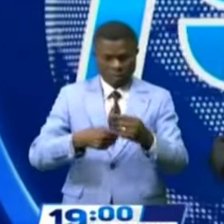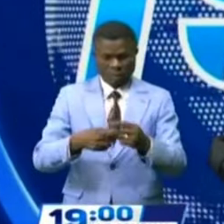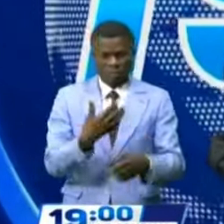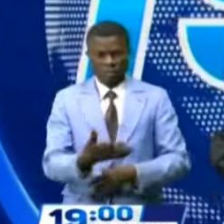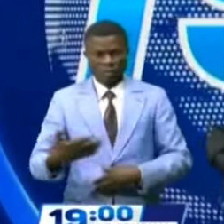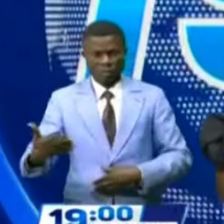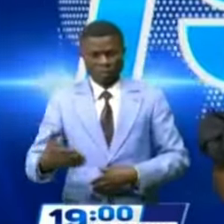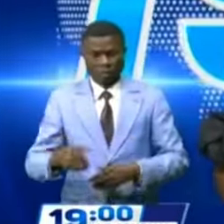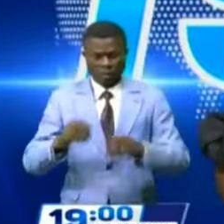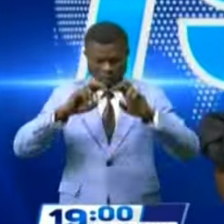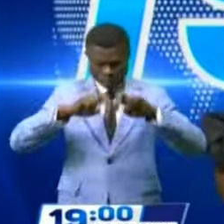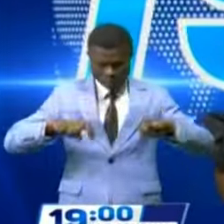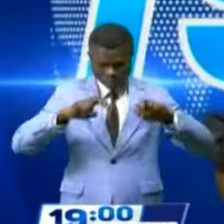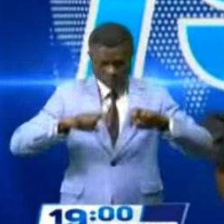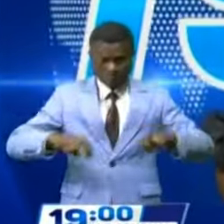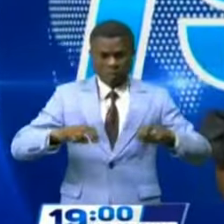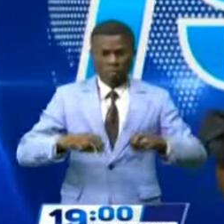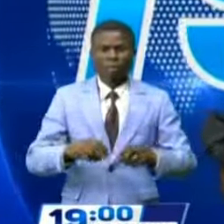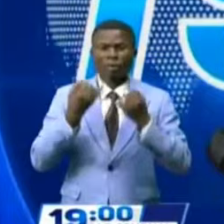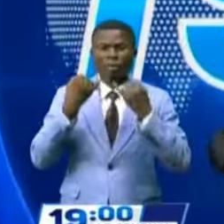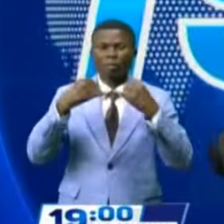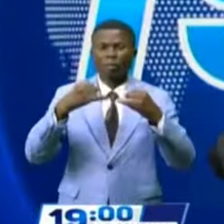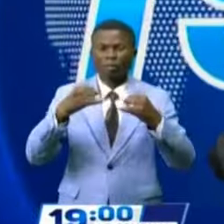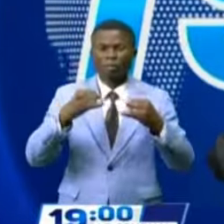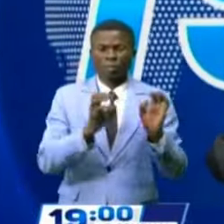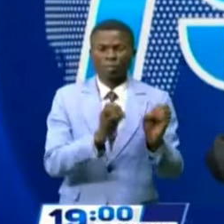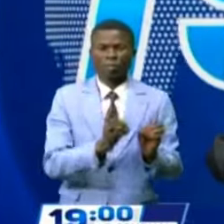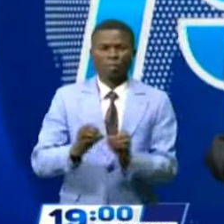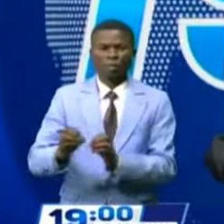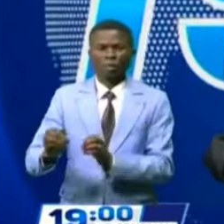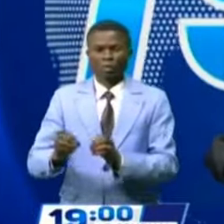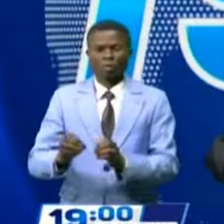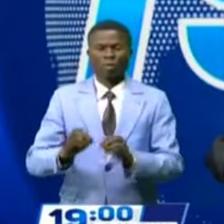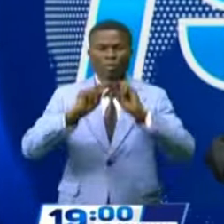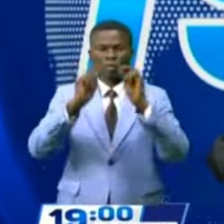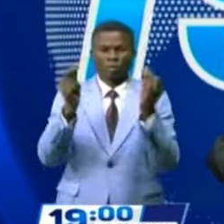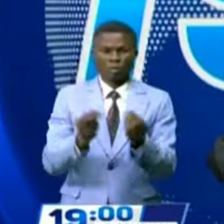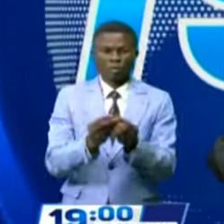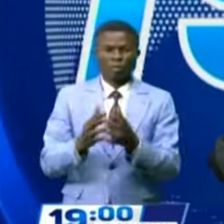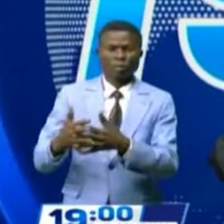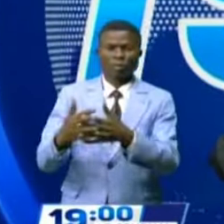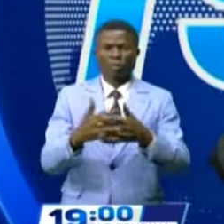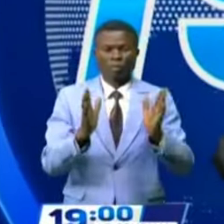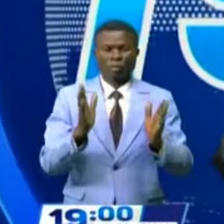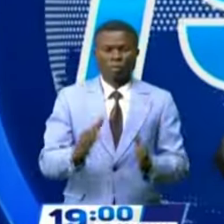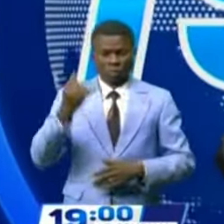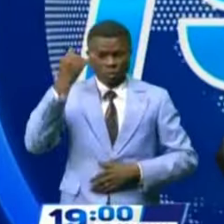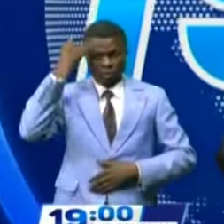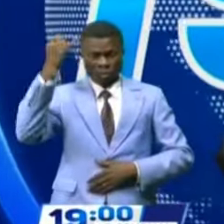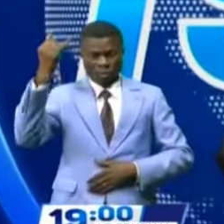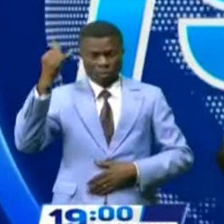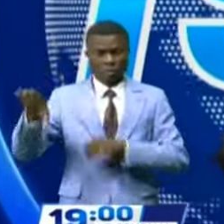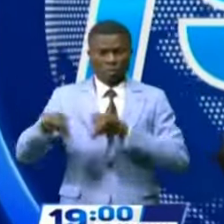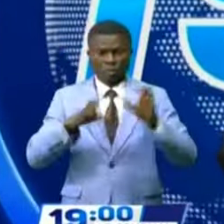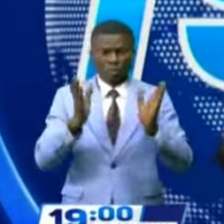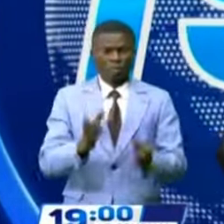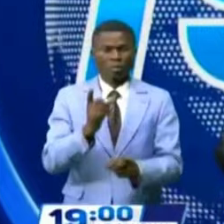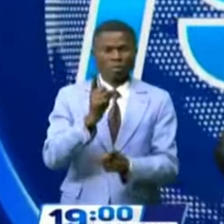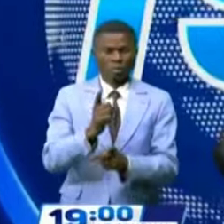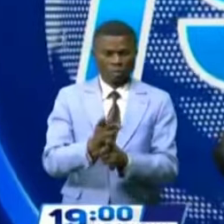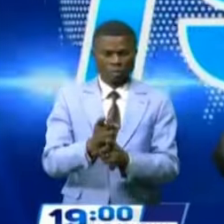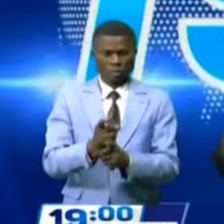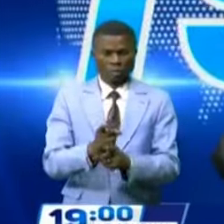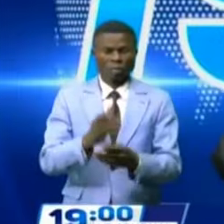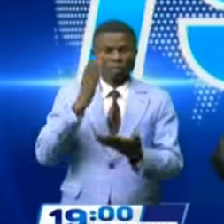outils de traitement et analyse des données a été organisé par l'Organisation des Nations Unies à l'intention des acteurs étatiques